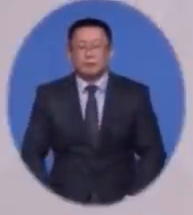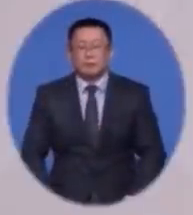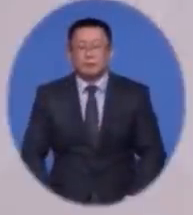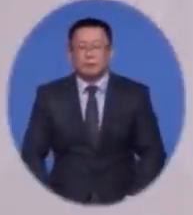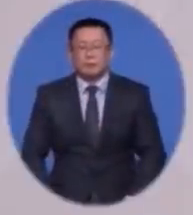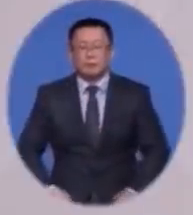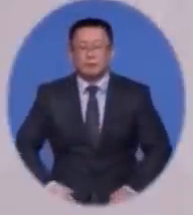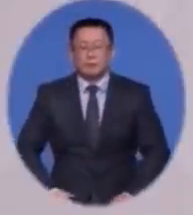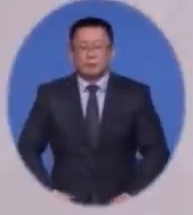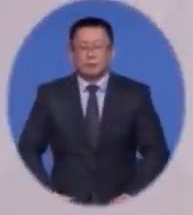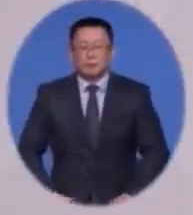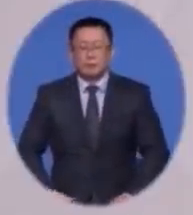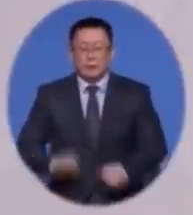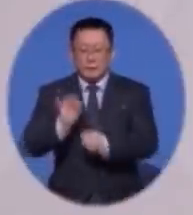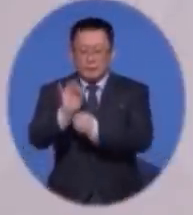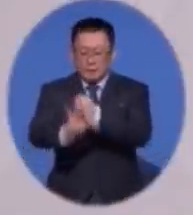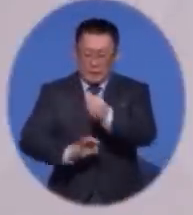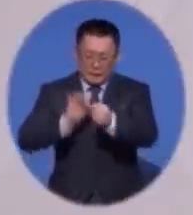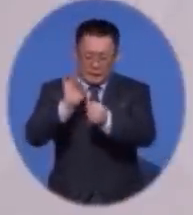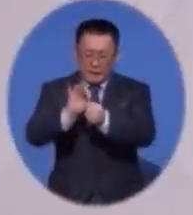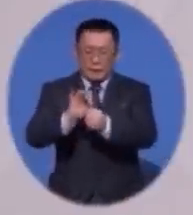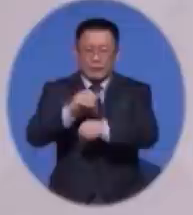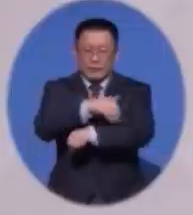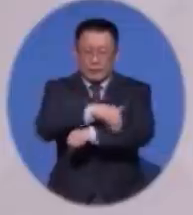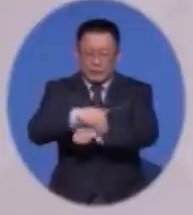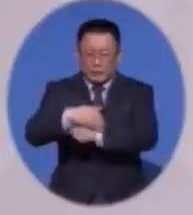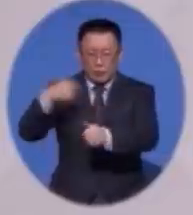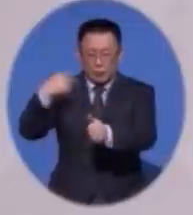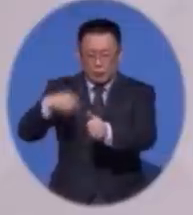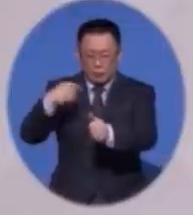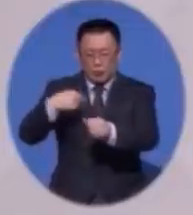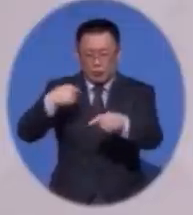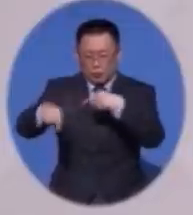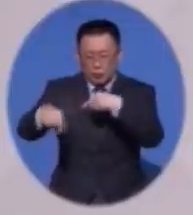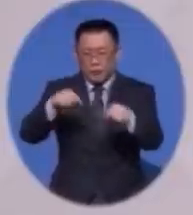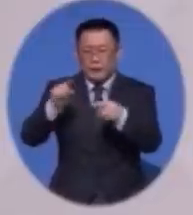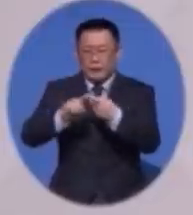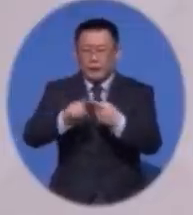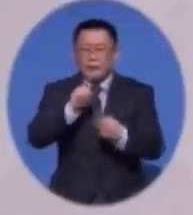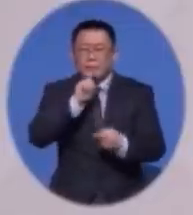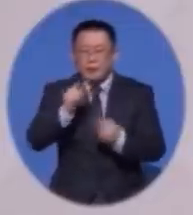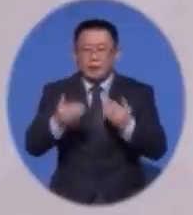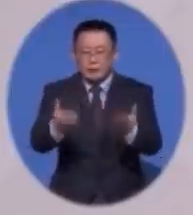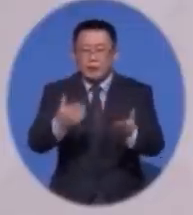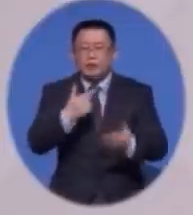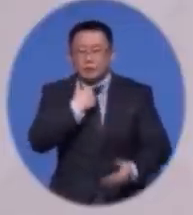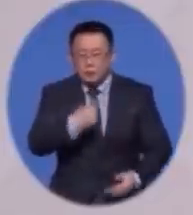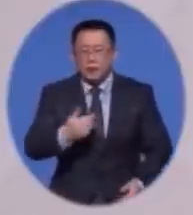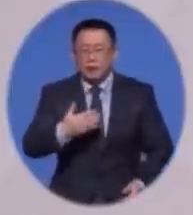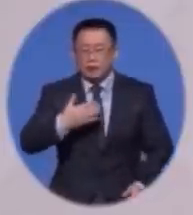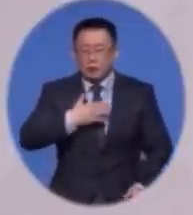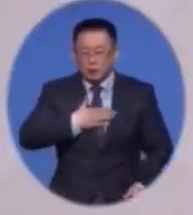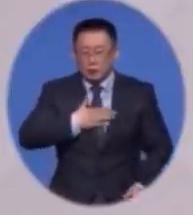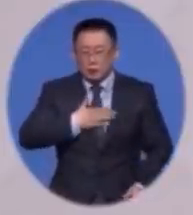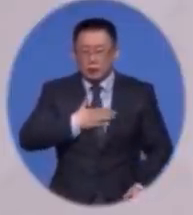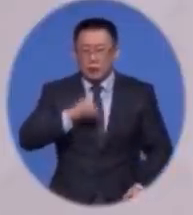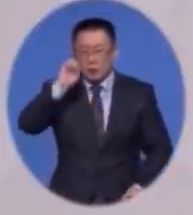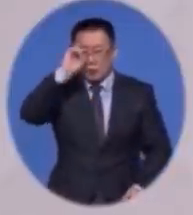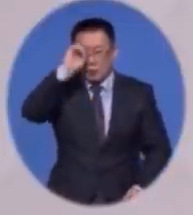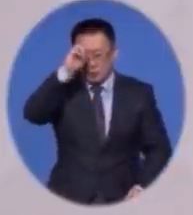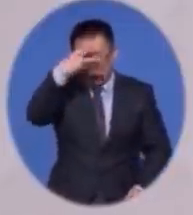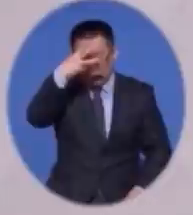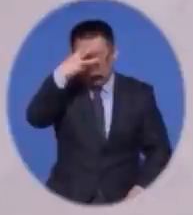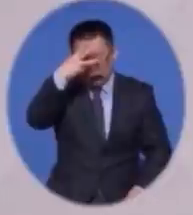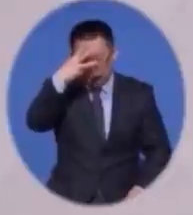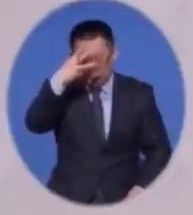네. 백년지 대계라고 하는 교육 정책에 대해서 말씀을 드리겠습니다. 저 역시 고3 자녀를